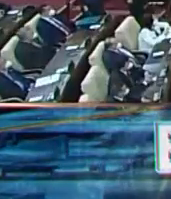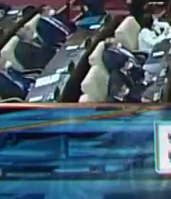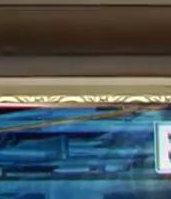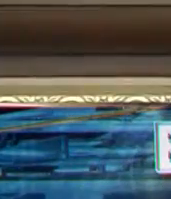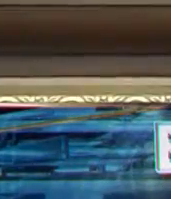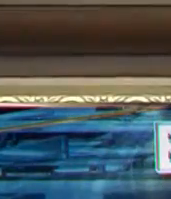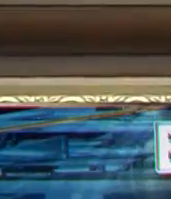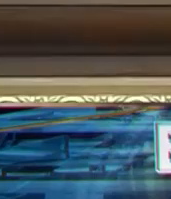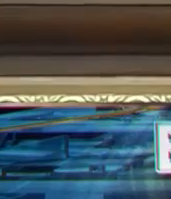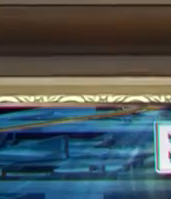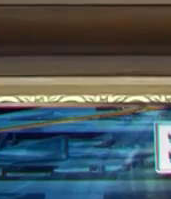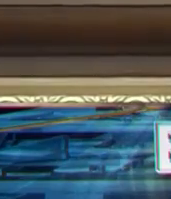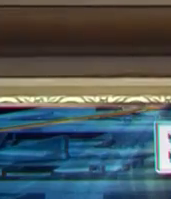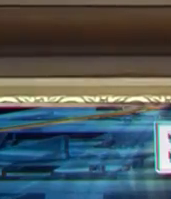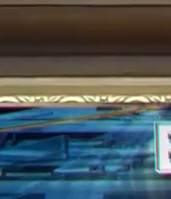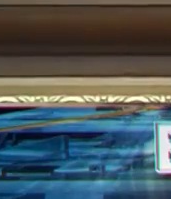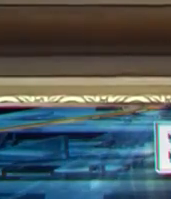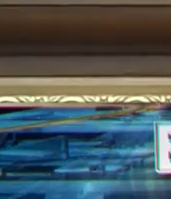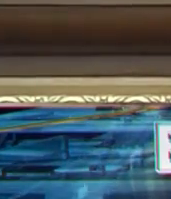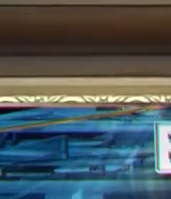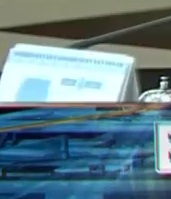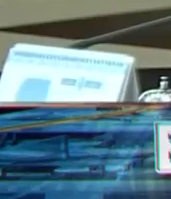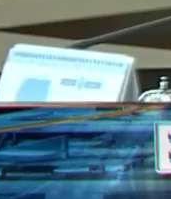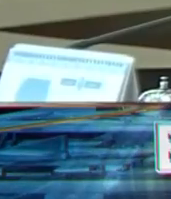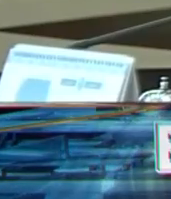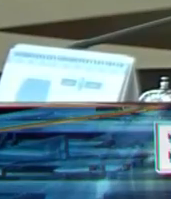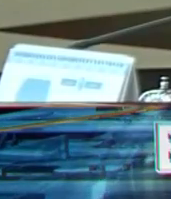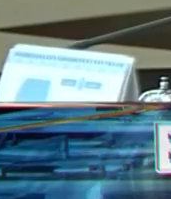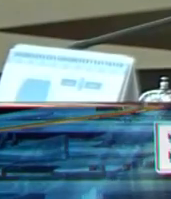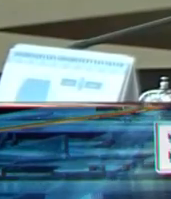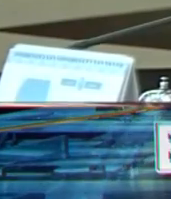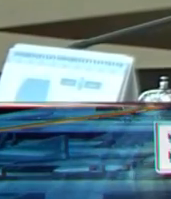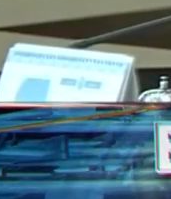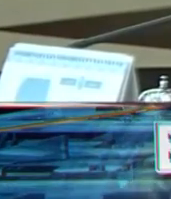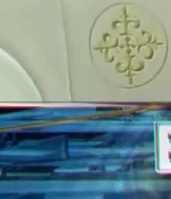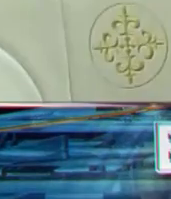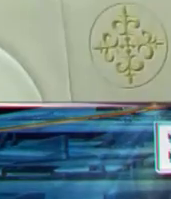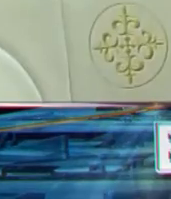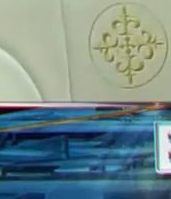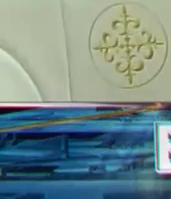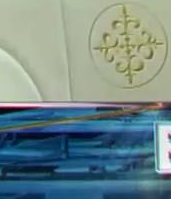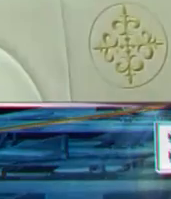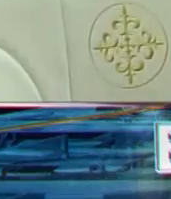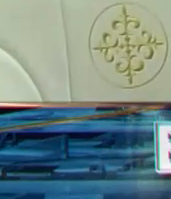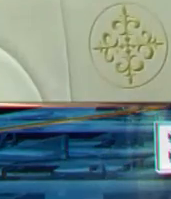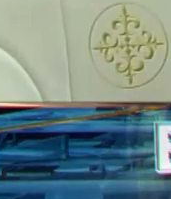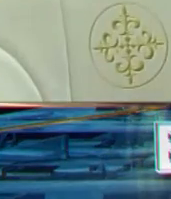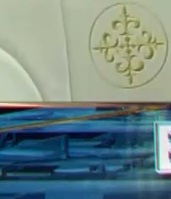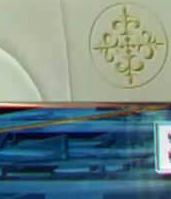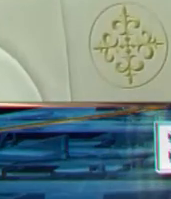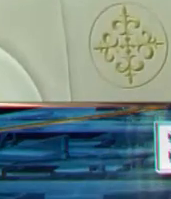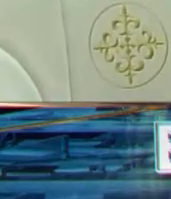Жаңа депутаттық корпус, жаңа мақсат міндеттер. Ел президенті 7-ші шақырымдағы парламенттің бірінші сессиясына